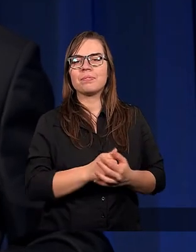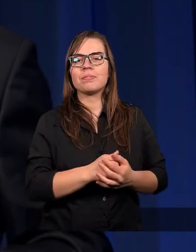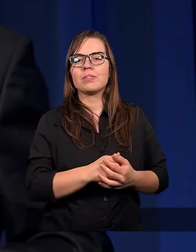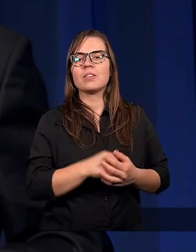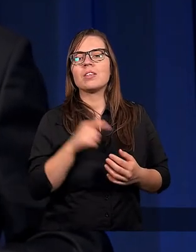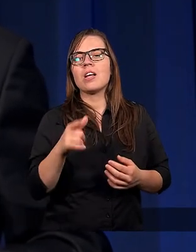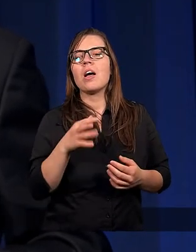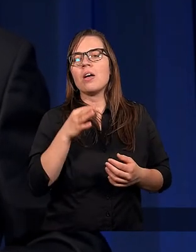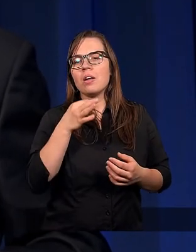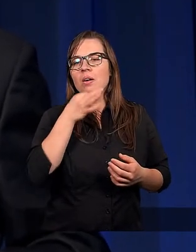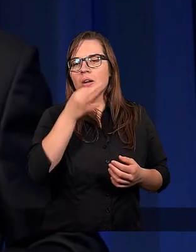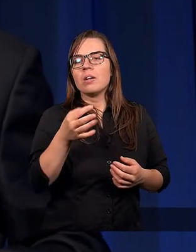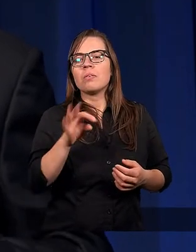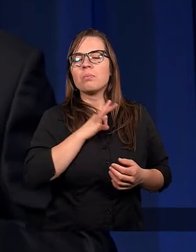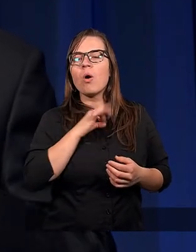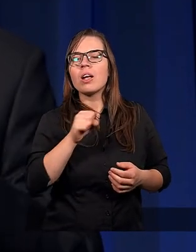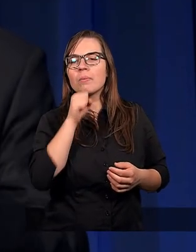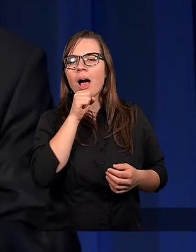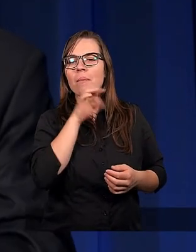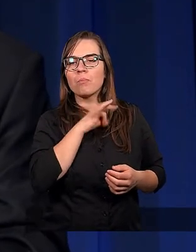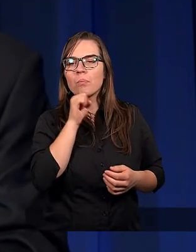Nie znaliście mojej babci,